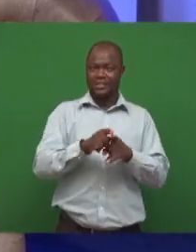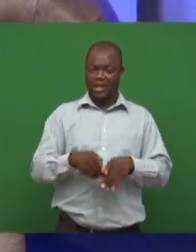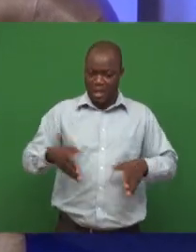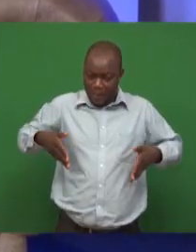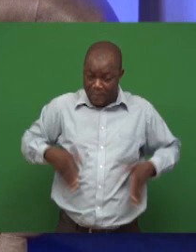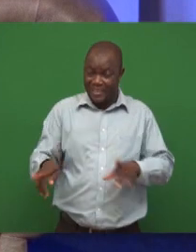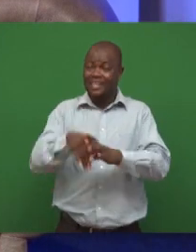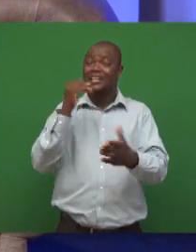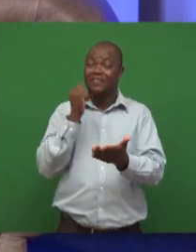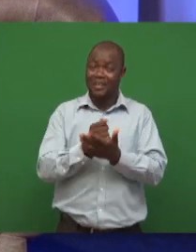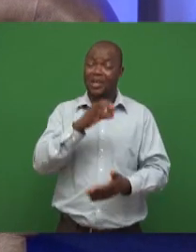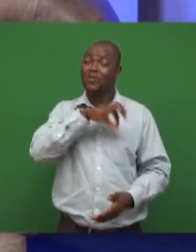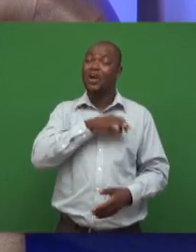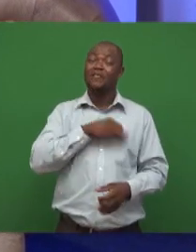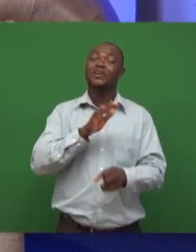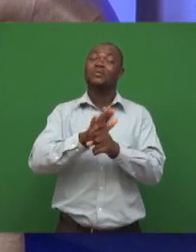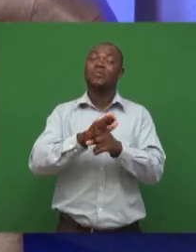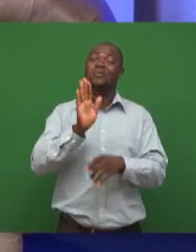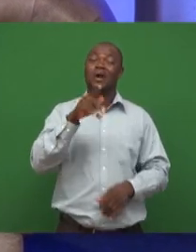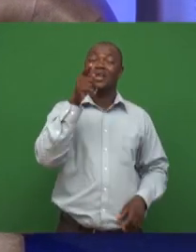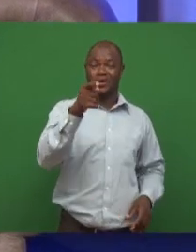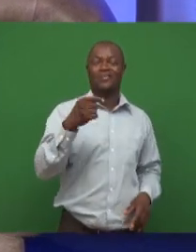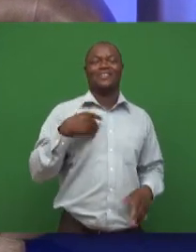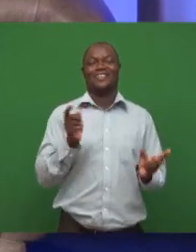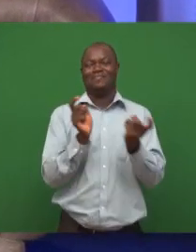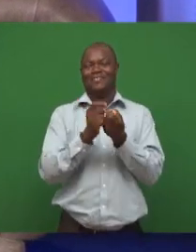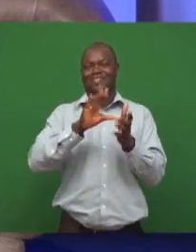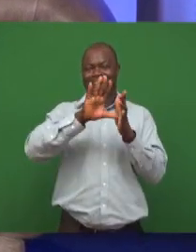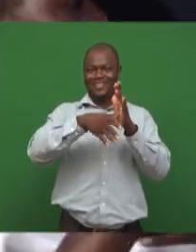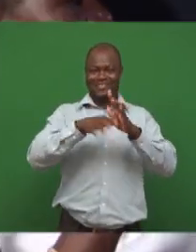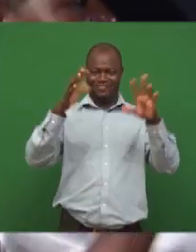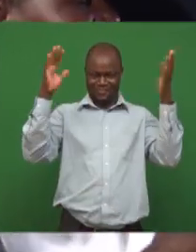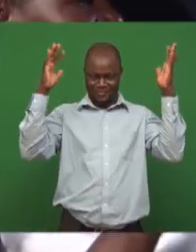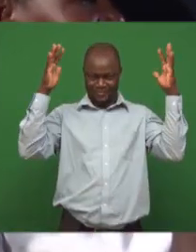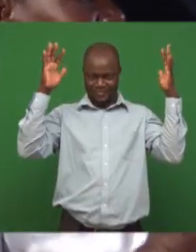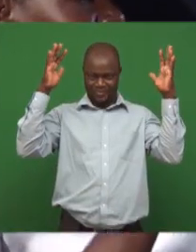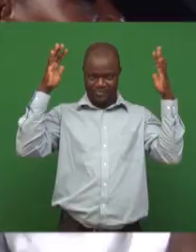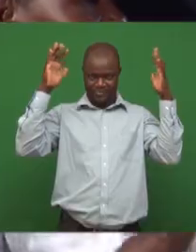kwauri munyatsoti jekesera kuti kune mari zvakadiri nai. Ngatisangane muchikapu chinotevera.